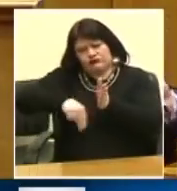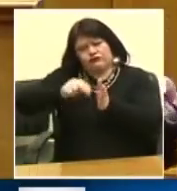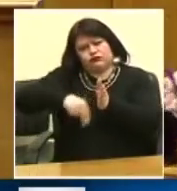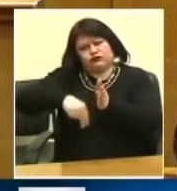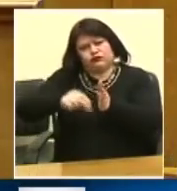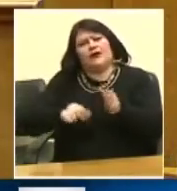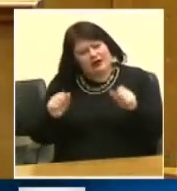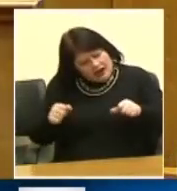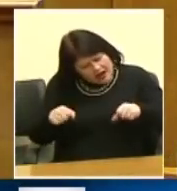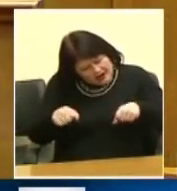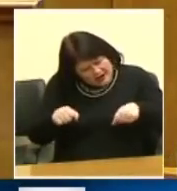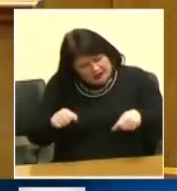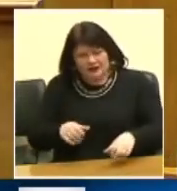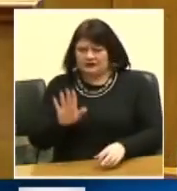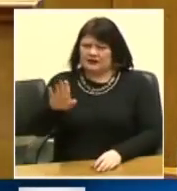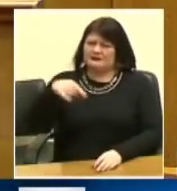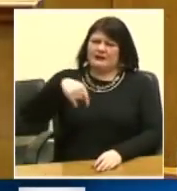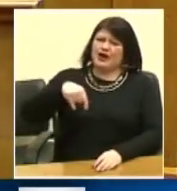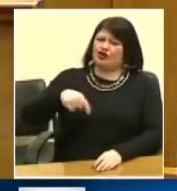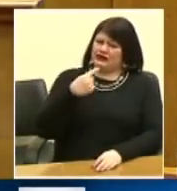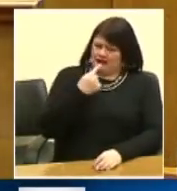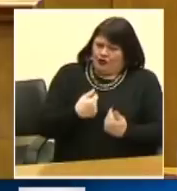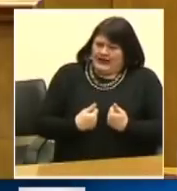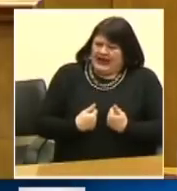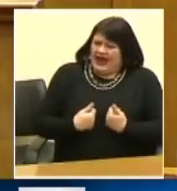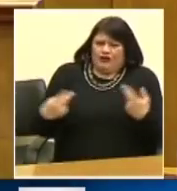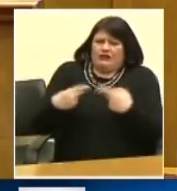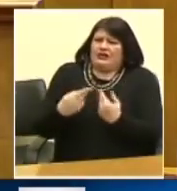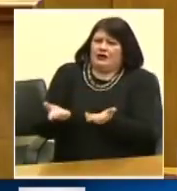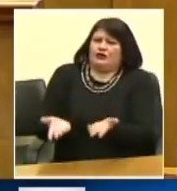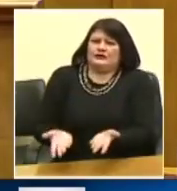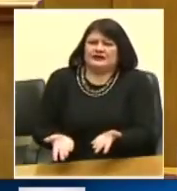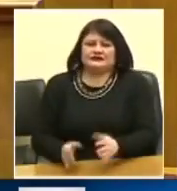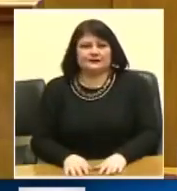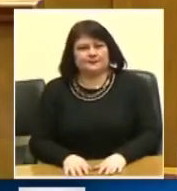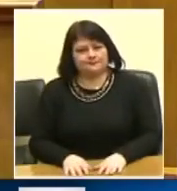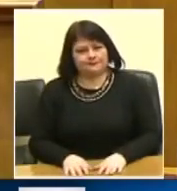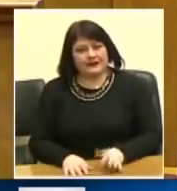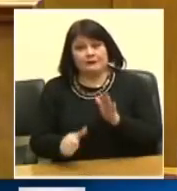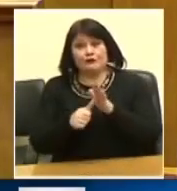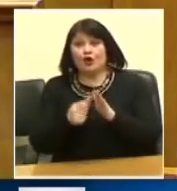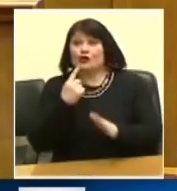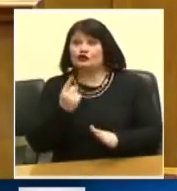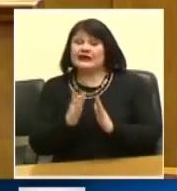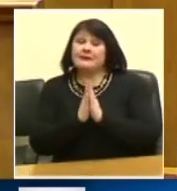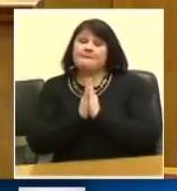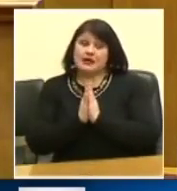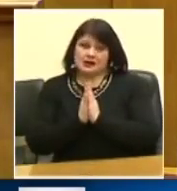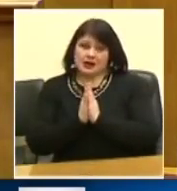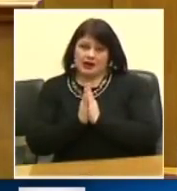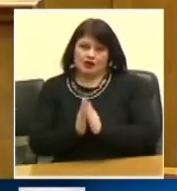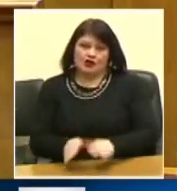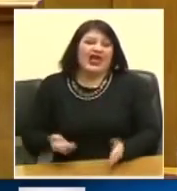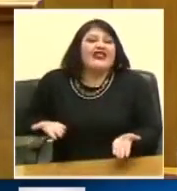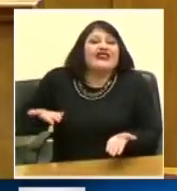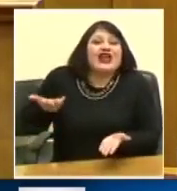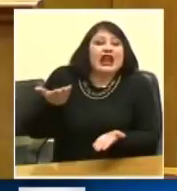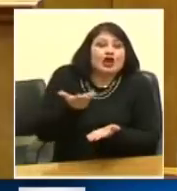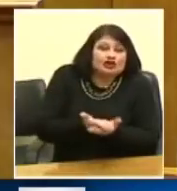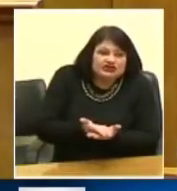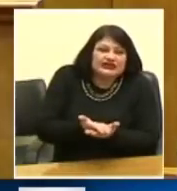έτσι, κάντε μου τη χάρη, για εγώ μιλάω τώρα. Παρακαλώ, μη διακόπτετε. Κάντε μου τη χάρη. Δηλωσίες, παρακαλώ.